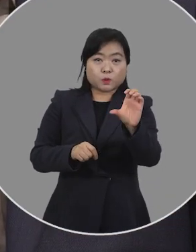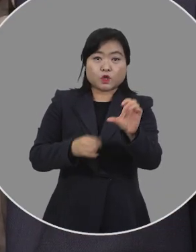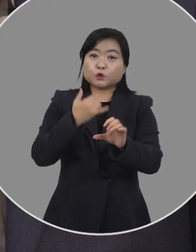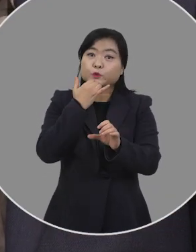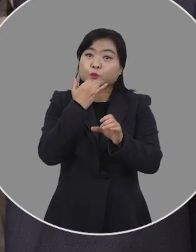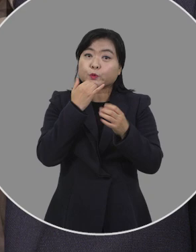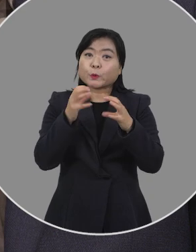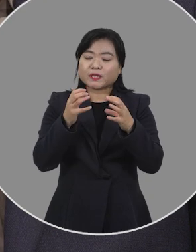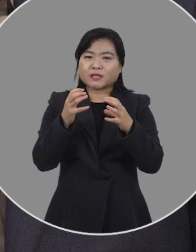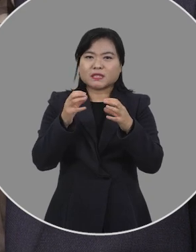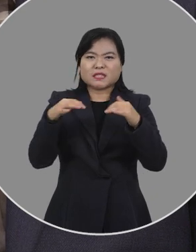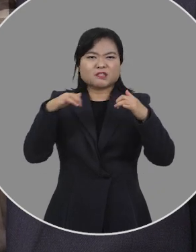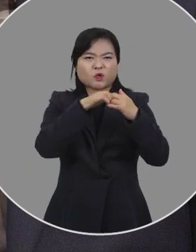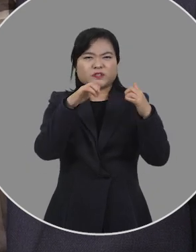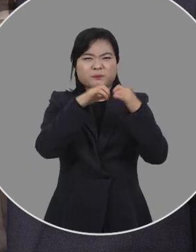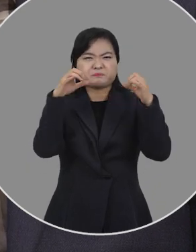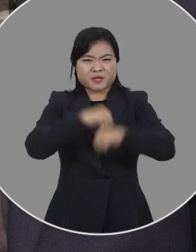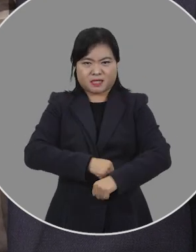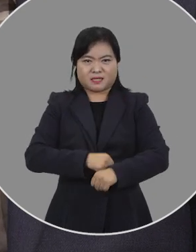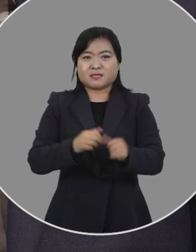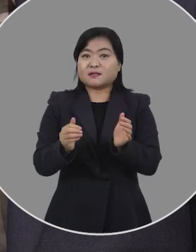1945년에 독일이 패했는데